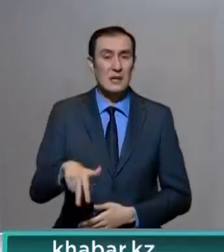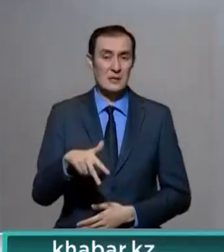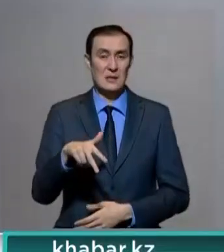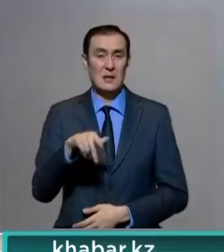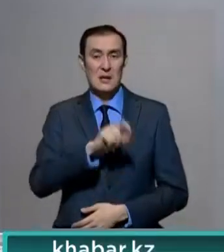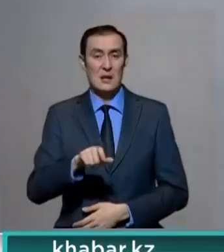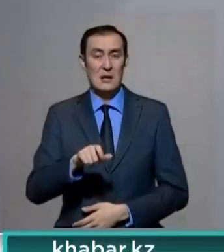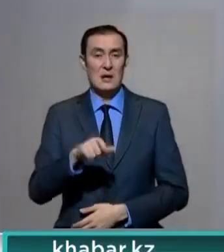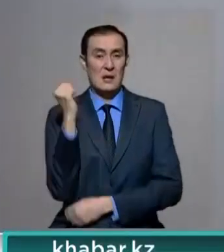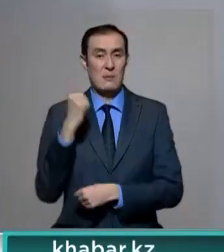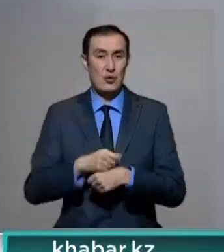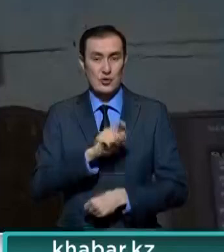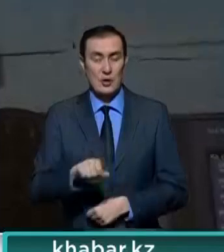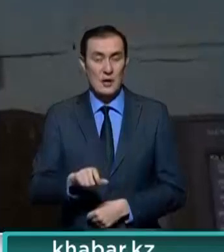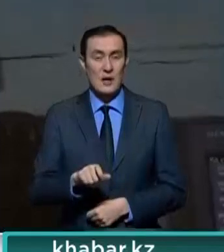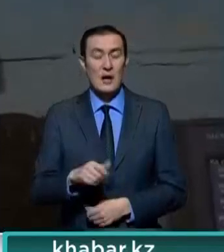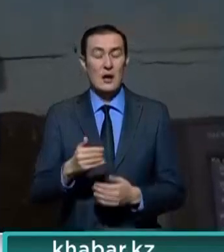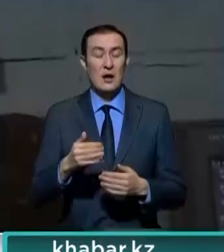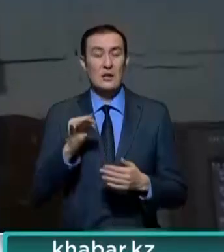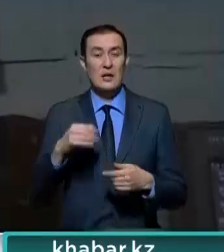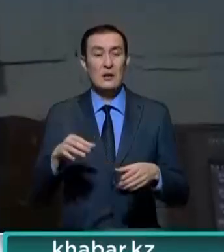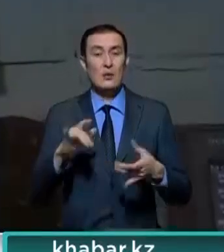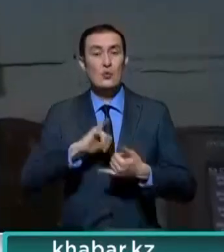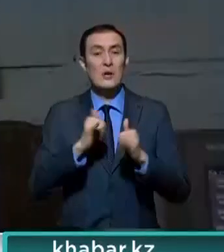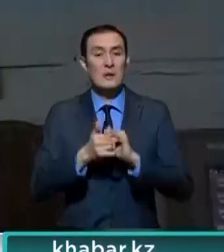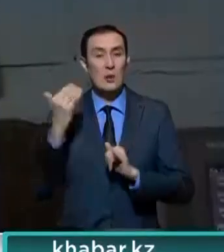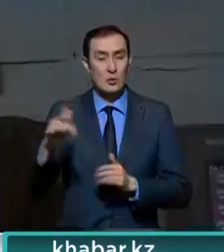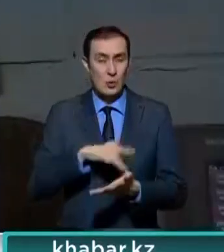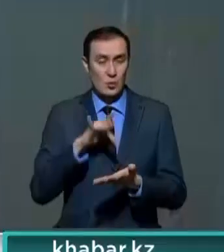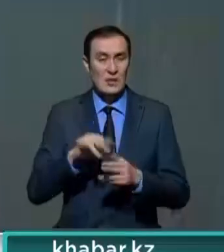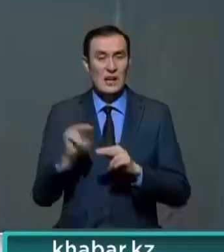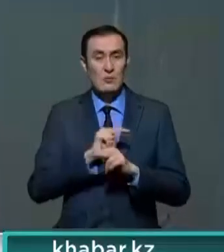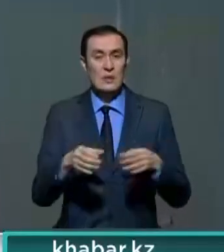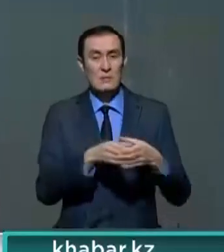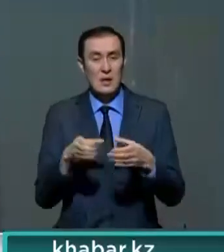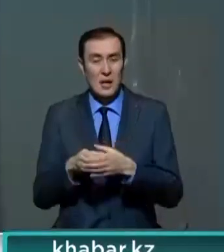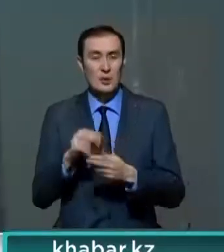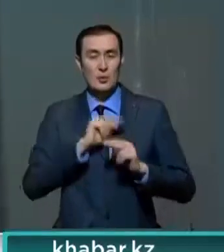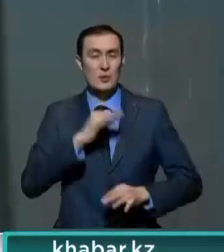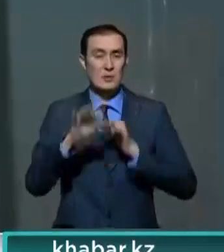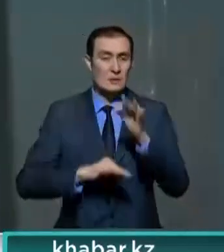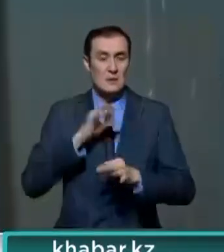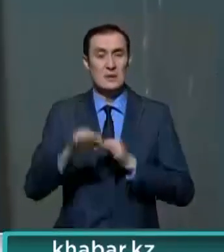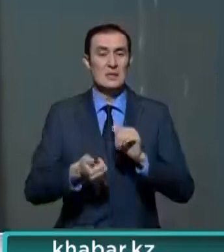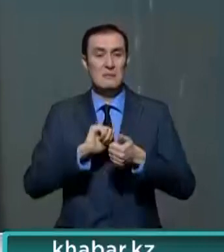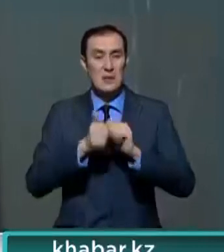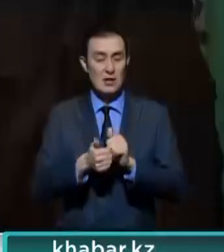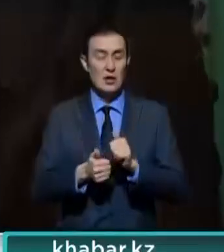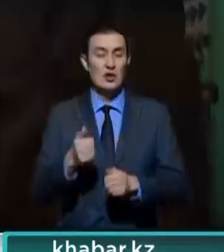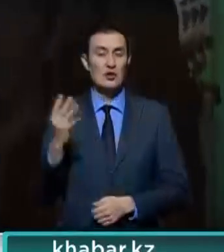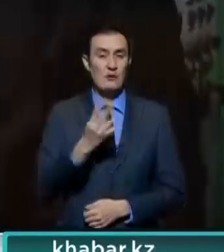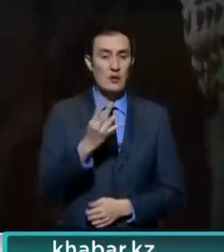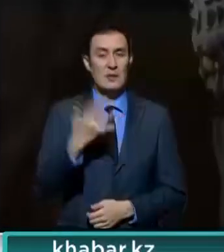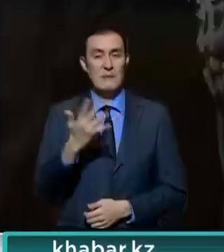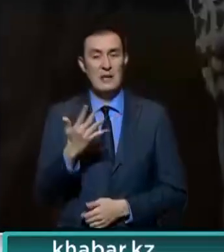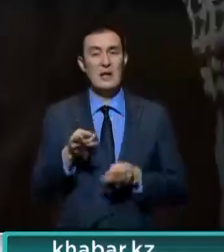130 теплоэнергетиков местного ГОКа и Усть-Каменогорска. Ремонтные бригады трудятся в несколько смен. Четвертый и пятый